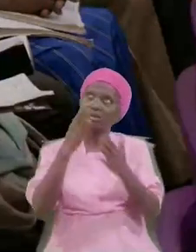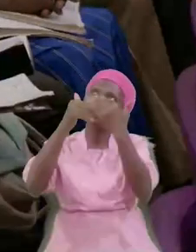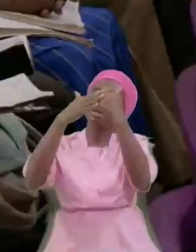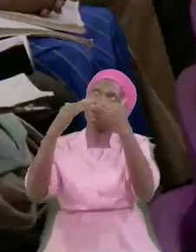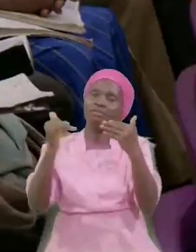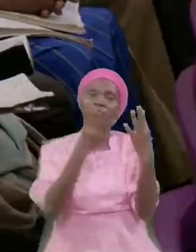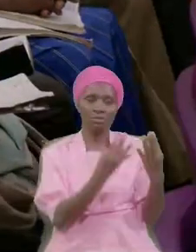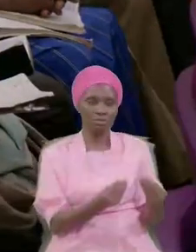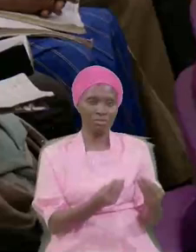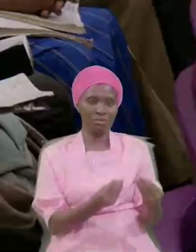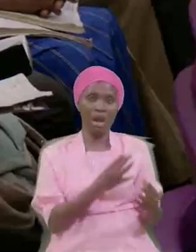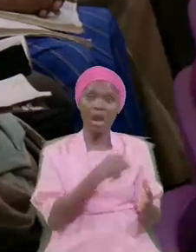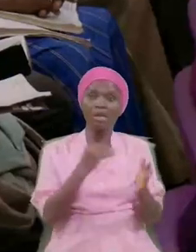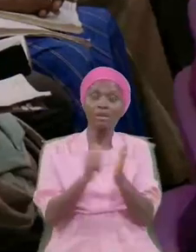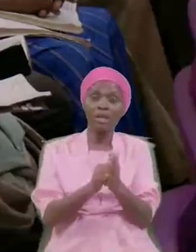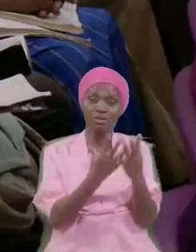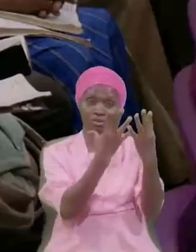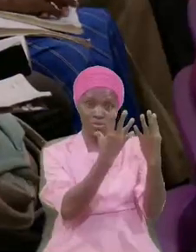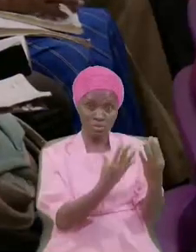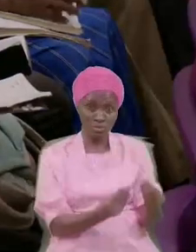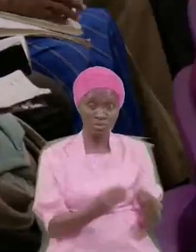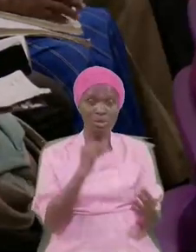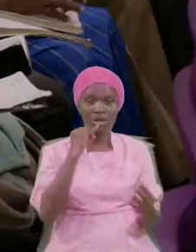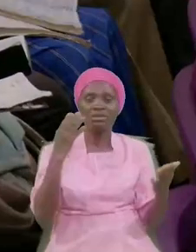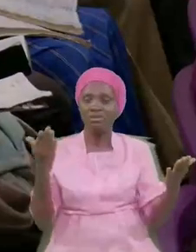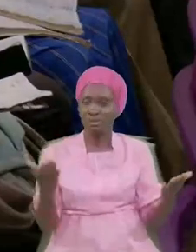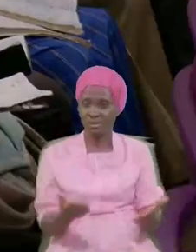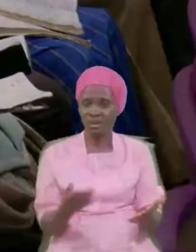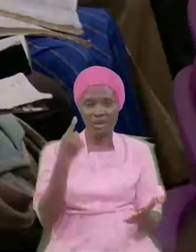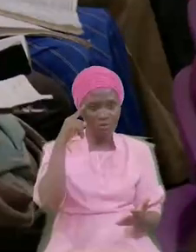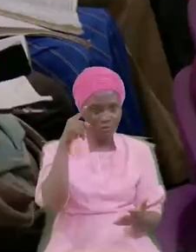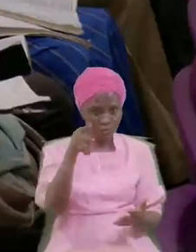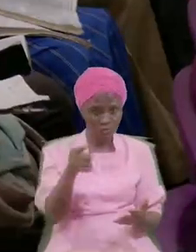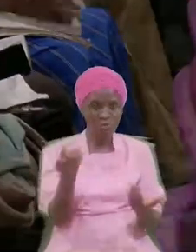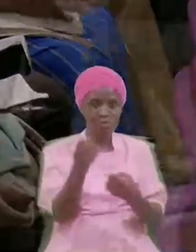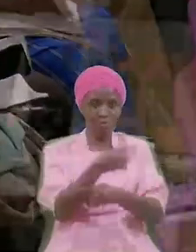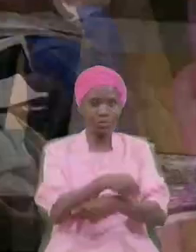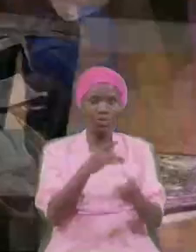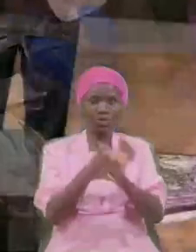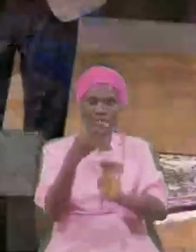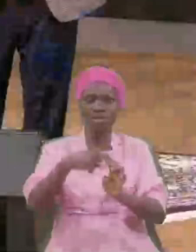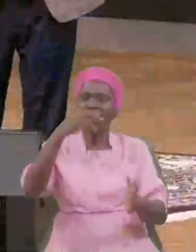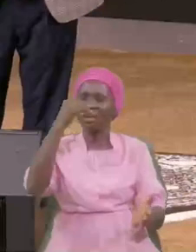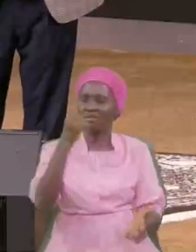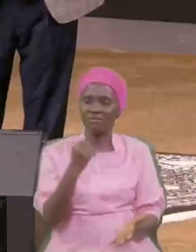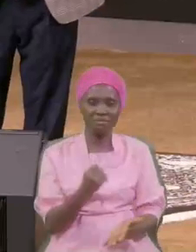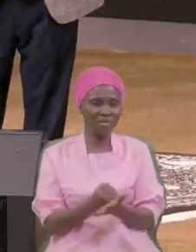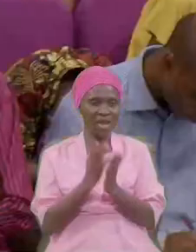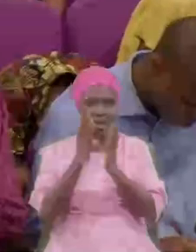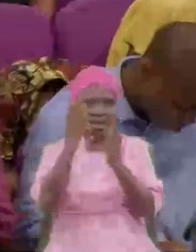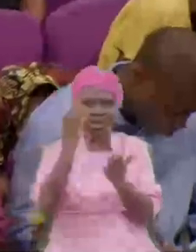Et la solution là est ici pour vous ce soir. Donnez-moi un bon